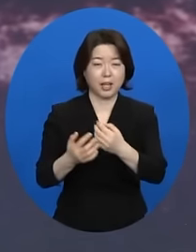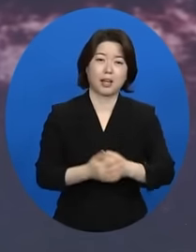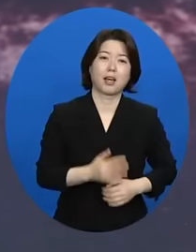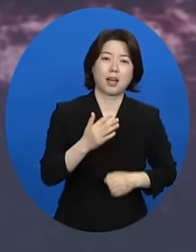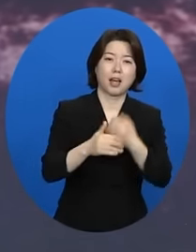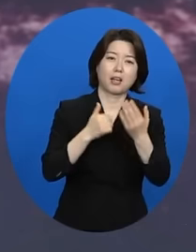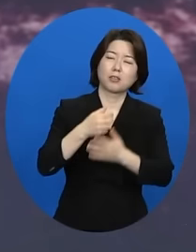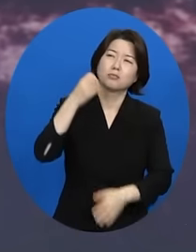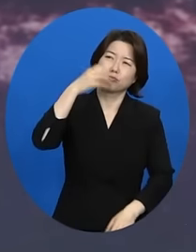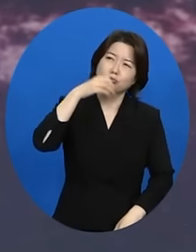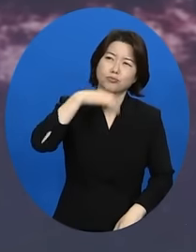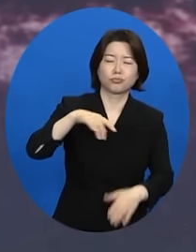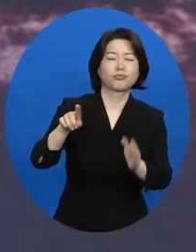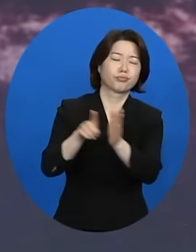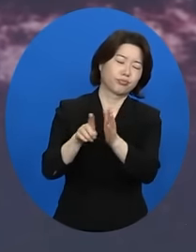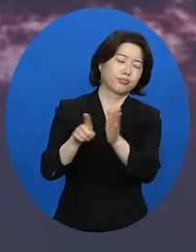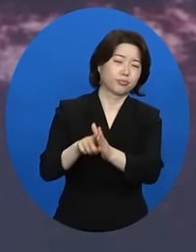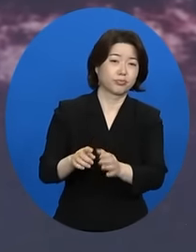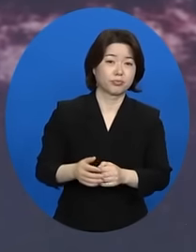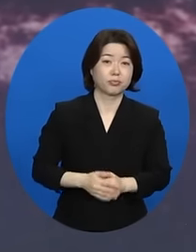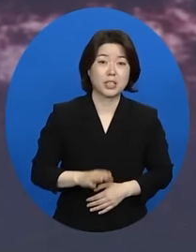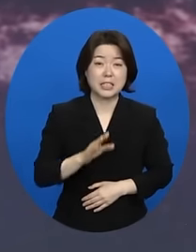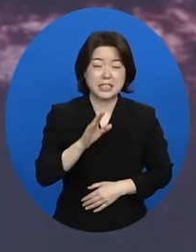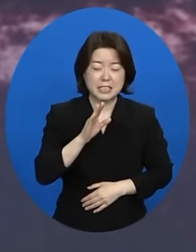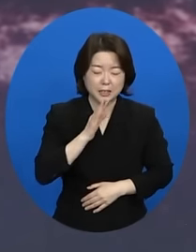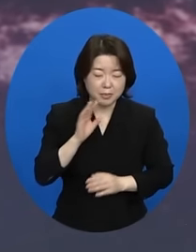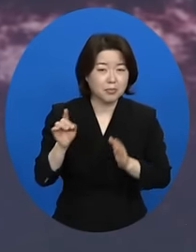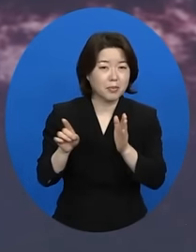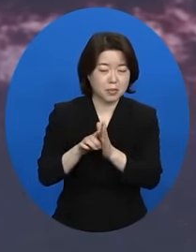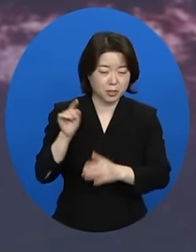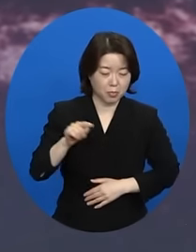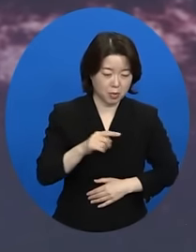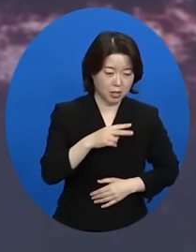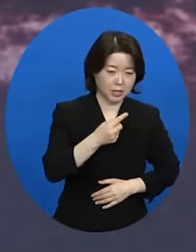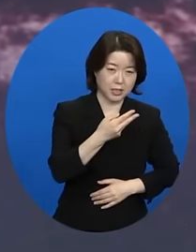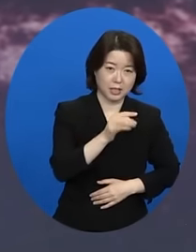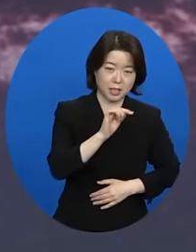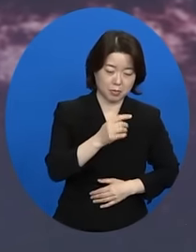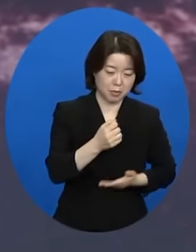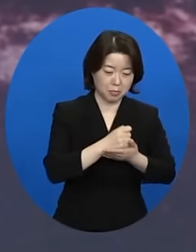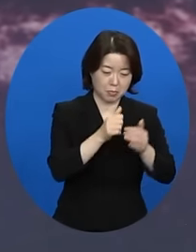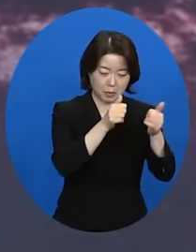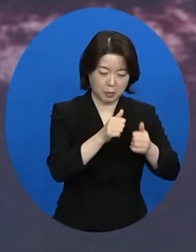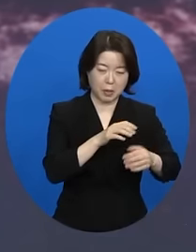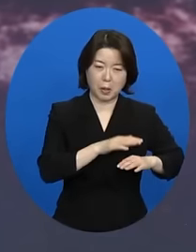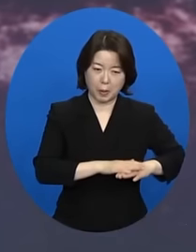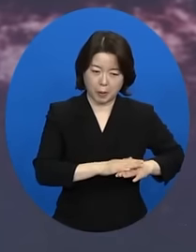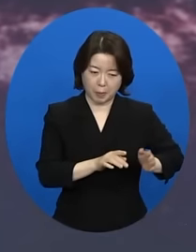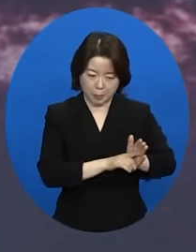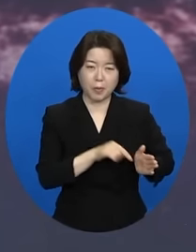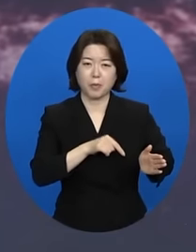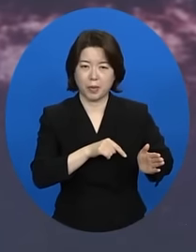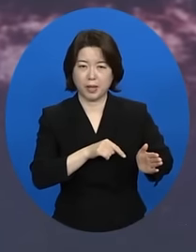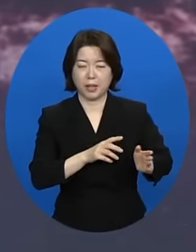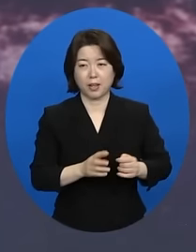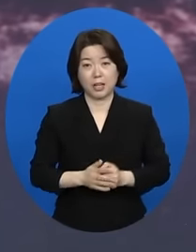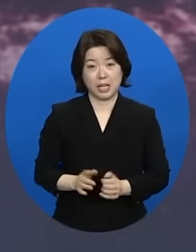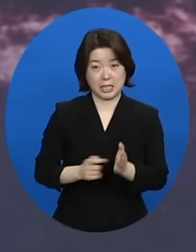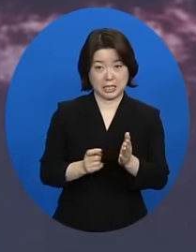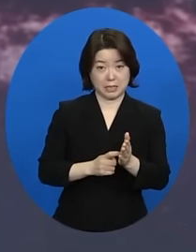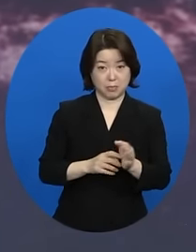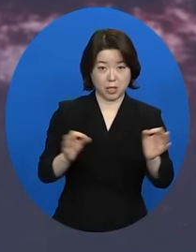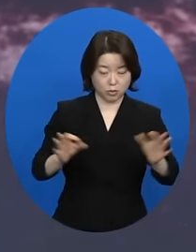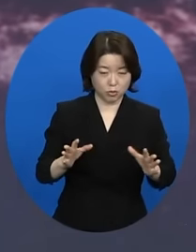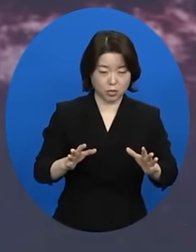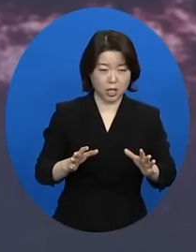하나님 그냥 믿는 거고 정말 믿는 것은 드라빔이었다는 것이죠. 그 긴박한 순간에 드라빔은